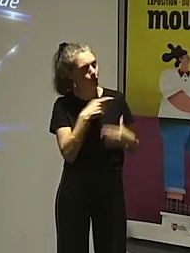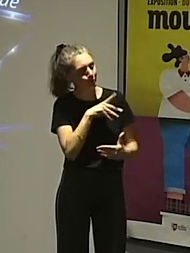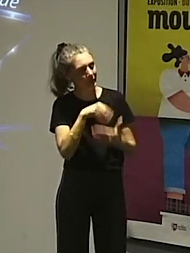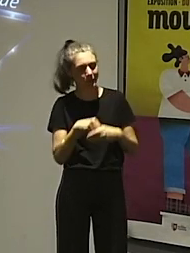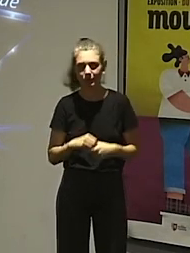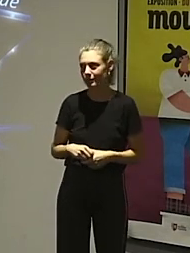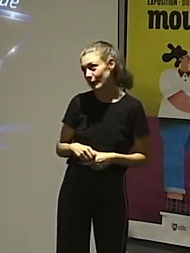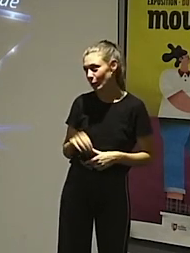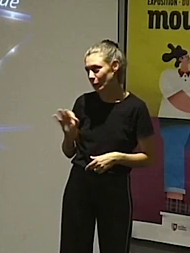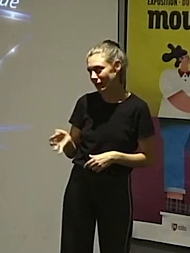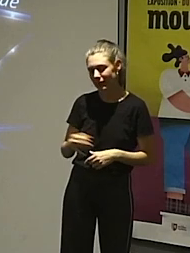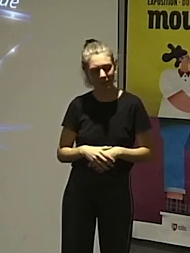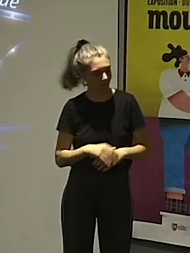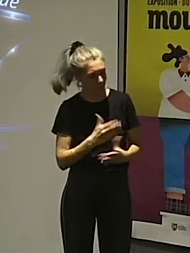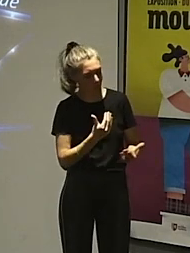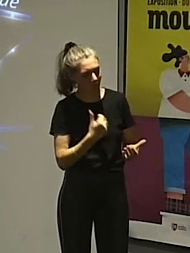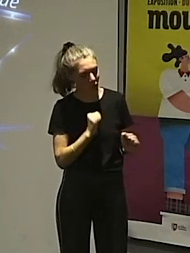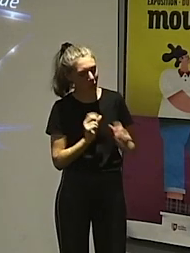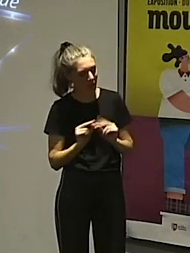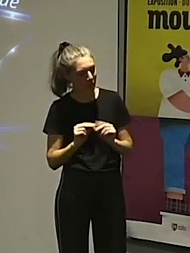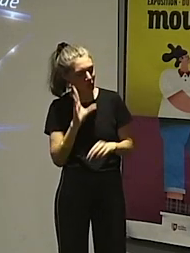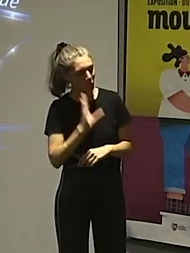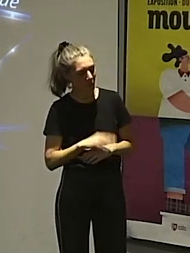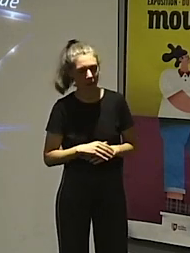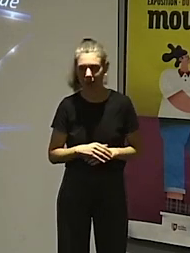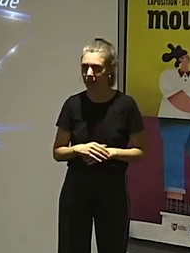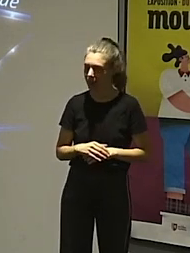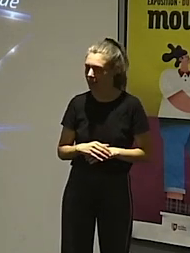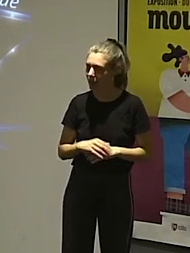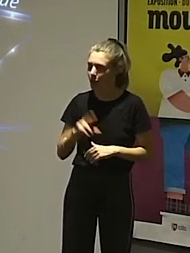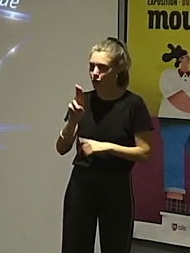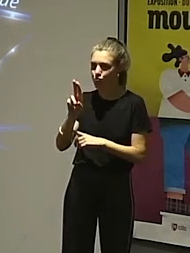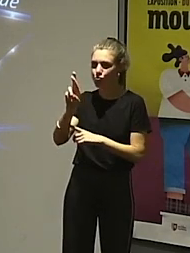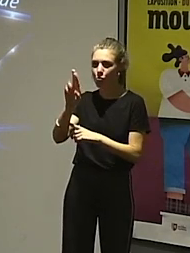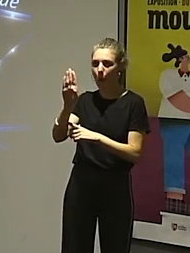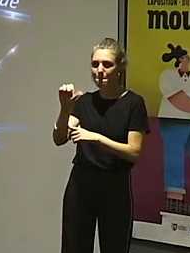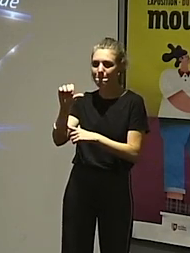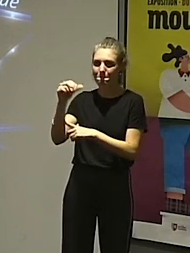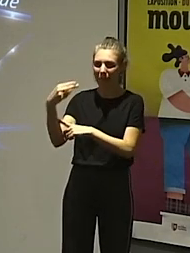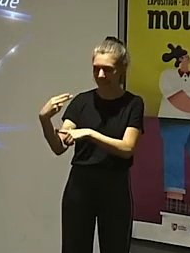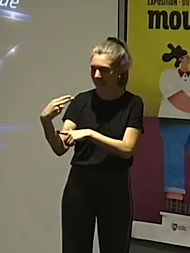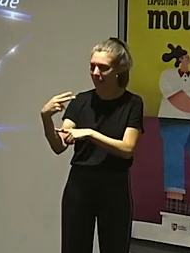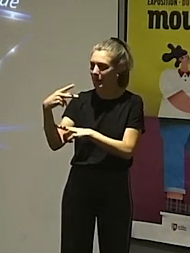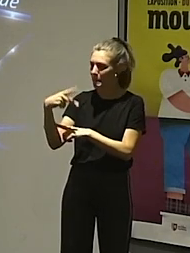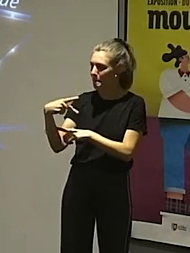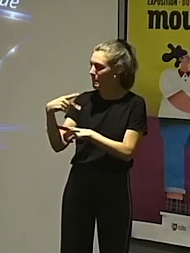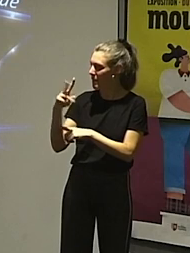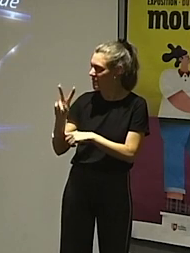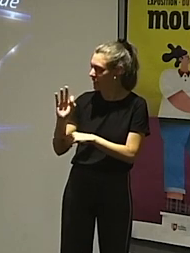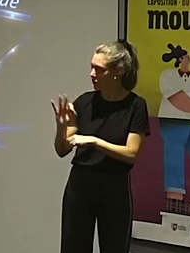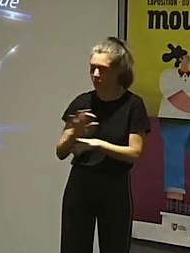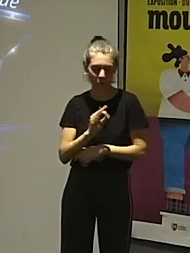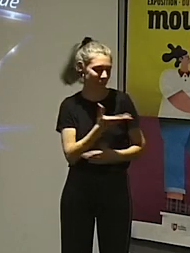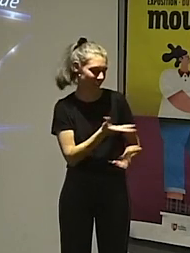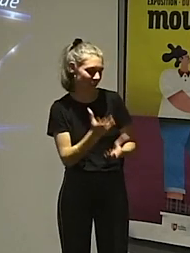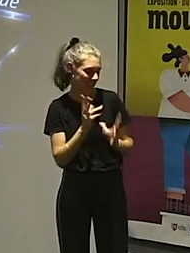Oui. Est-ce que tu peux nous en dire un peu plus comment ça s'est passé ? L'Urban PB, c'est ça ? Ouais, c'est ça, ouais, là où je voulais en venir. Compris.